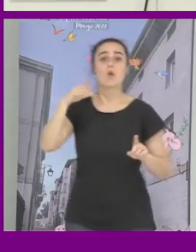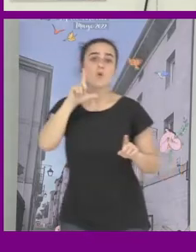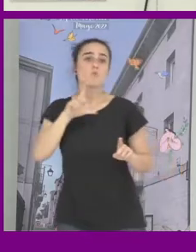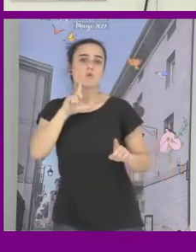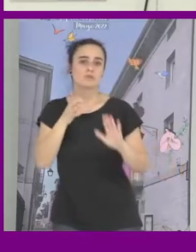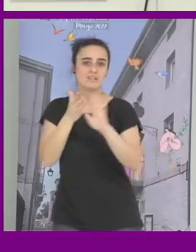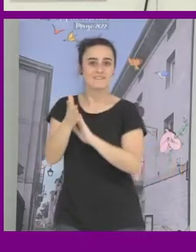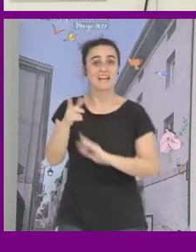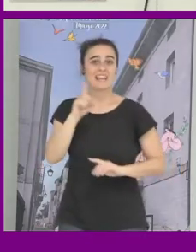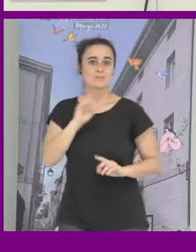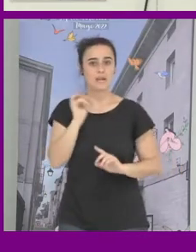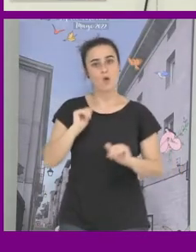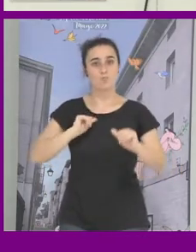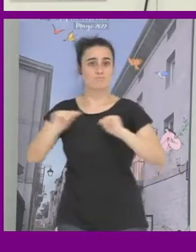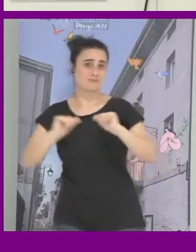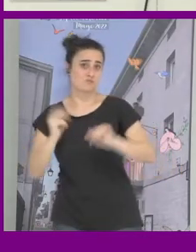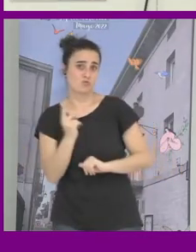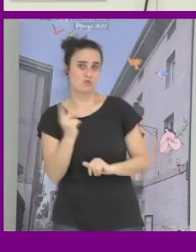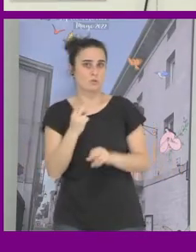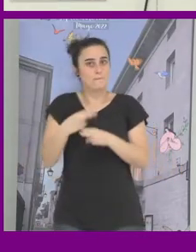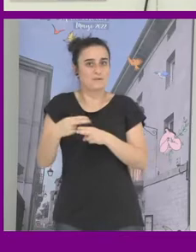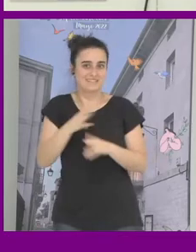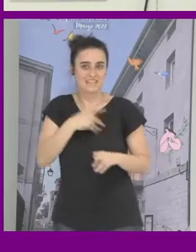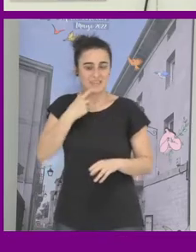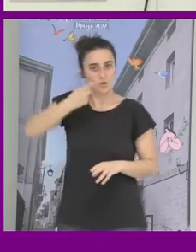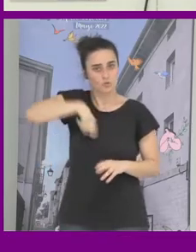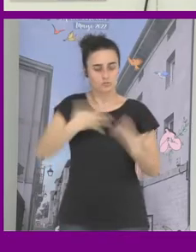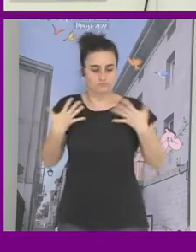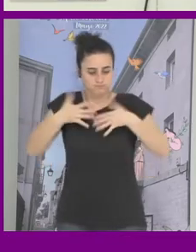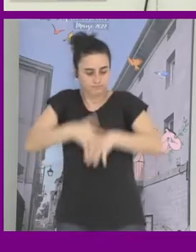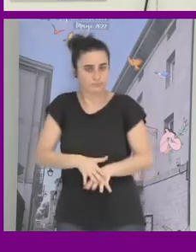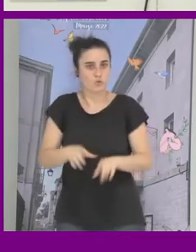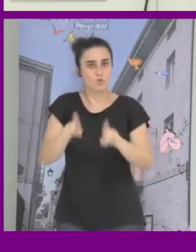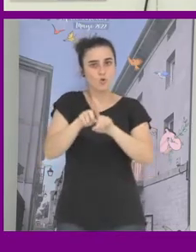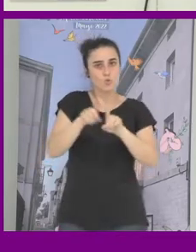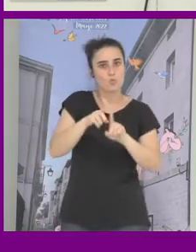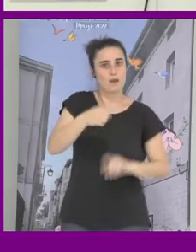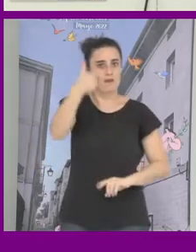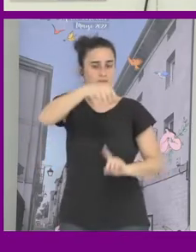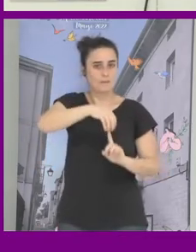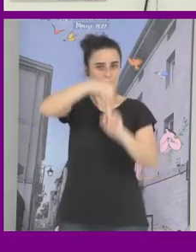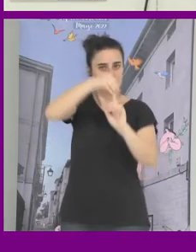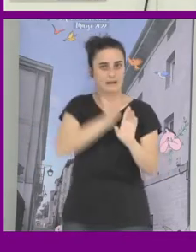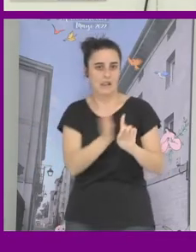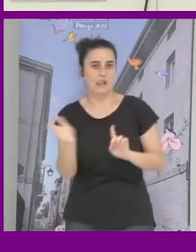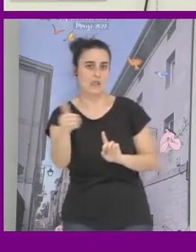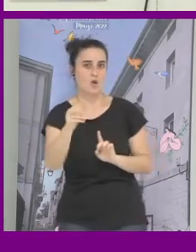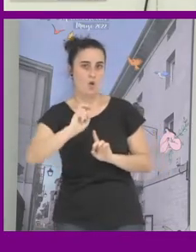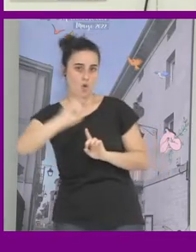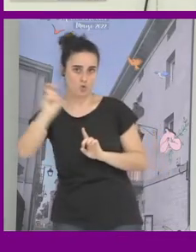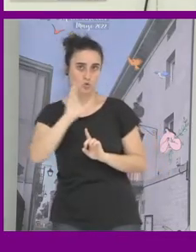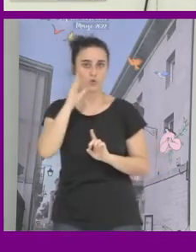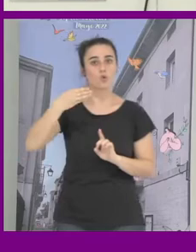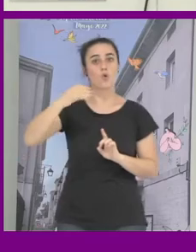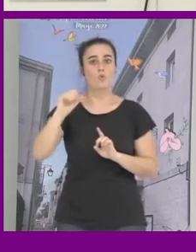bai? Ba, bueno, bizi dugunak boierismoa, ba, alternatiba heteropatriarkal baten moduan, ez? Orduan, niri iruditzen